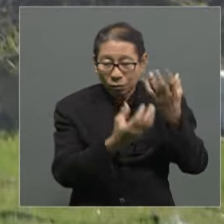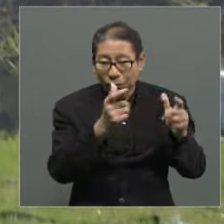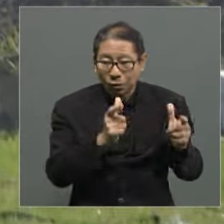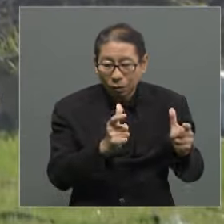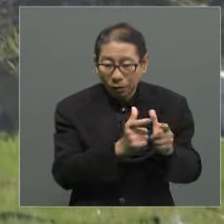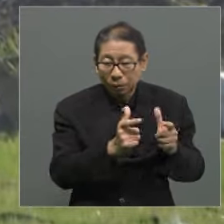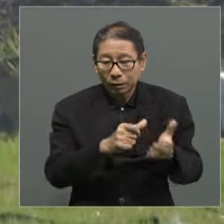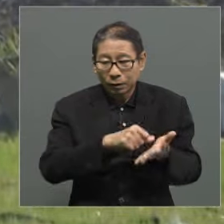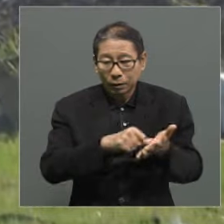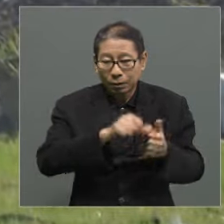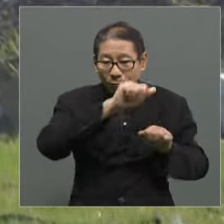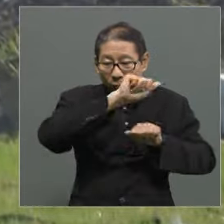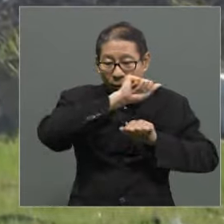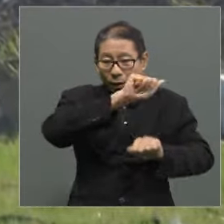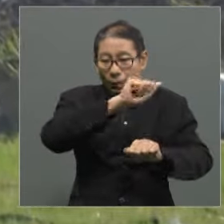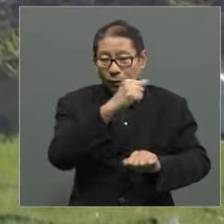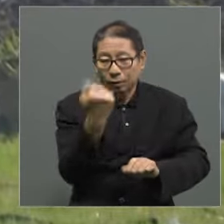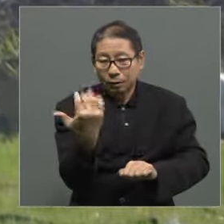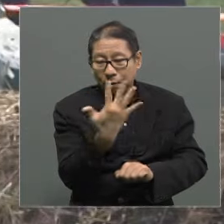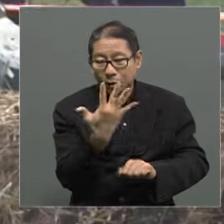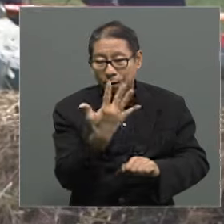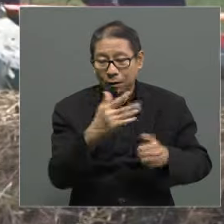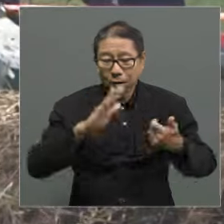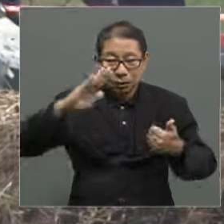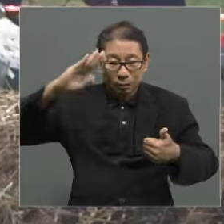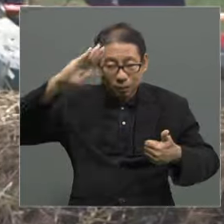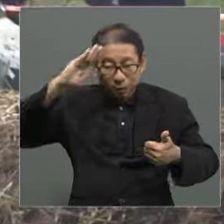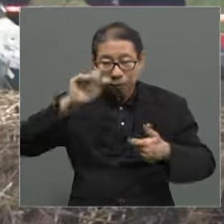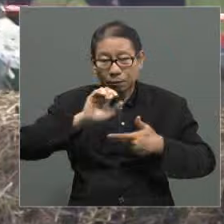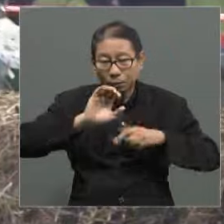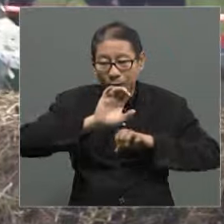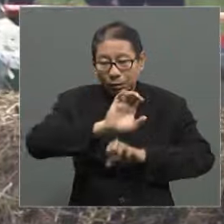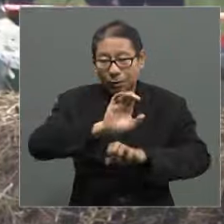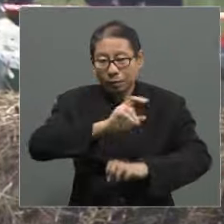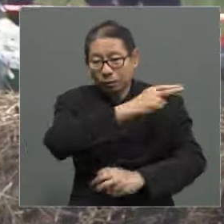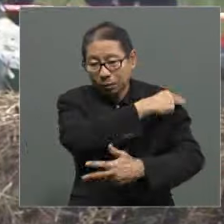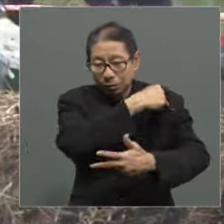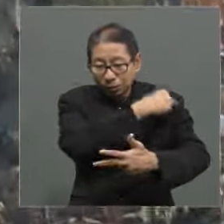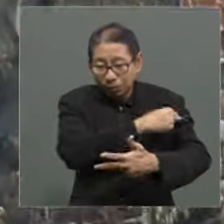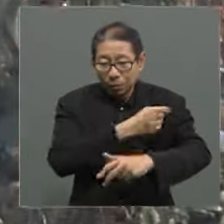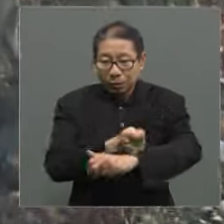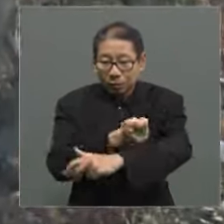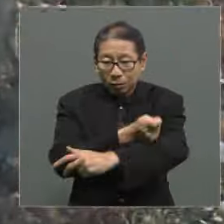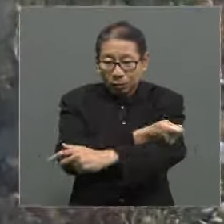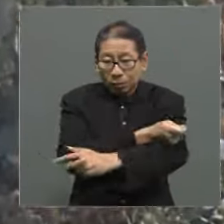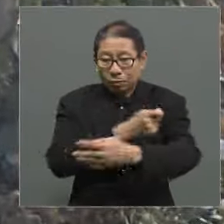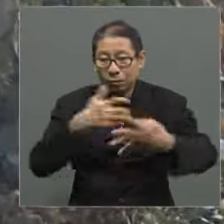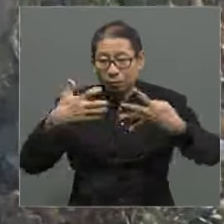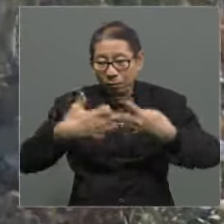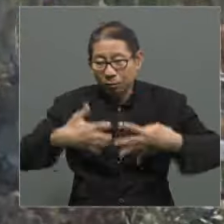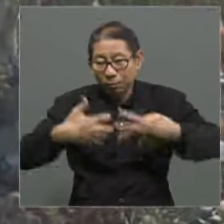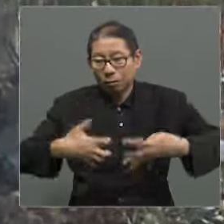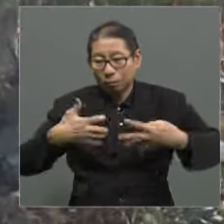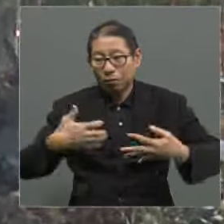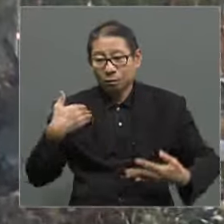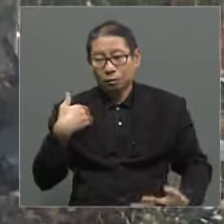แก้ประกาศถึง 5กระทรวงหลักๆคือกลาโหมมหาดไทยสาธารณสุขแรงงานแล้วก็อุตสาหกรรมฮะในส่วนของ